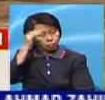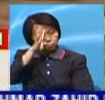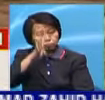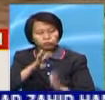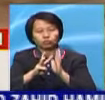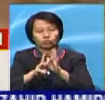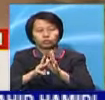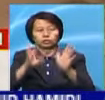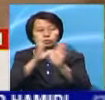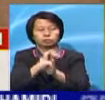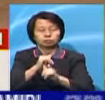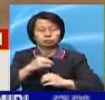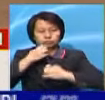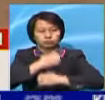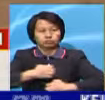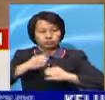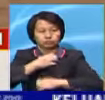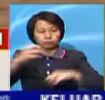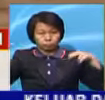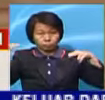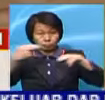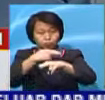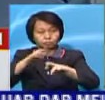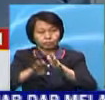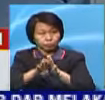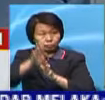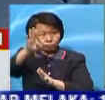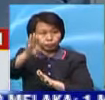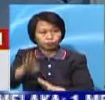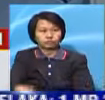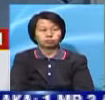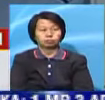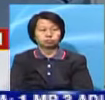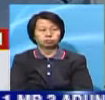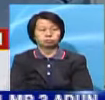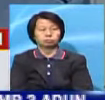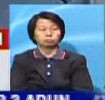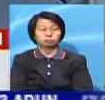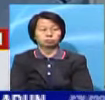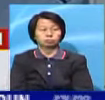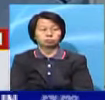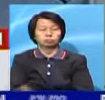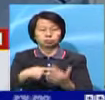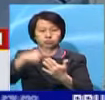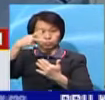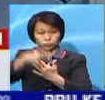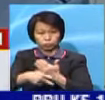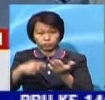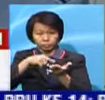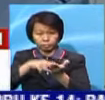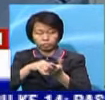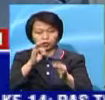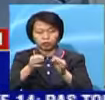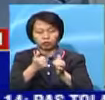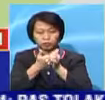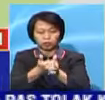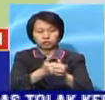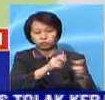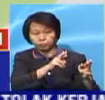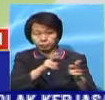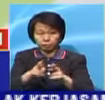Sarawak untuk menikmati arus pembangunan. Bahawa projek ini kalau mengikut perancangan mula-mula dulu untuk Pan